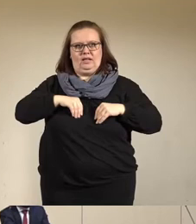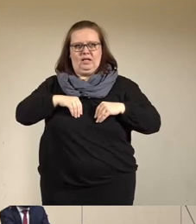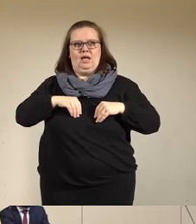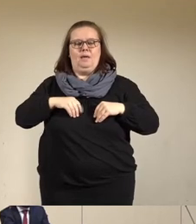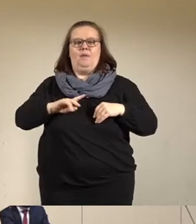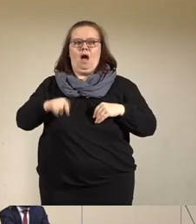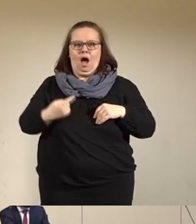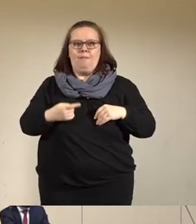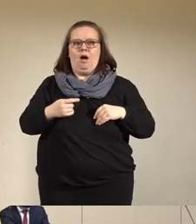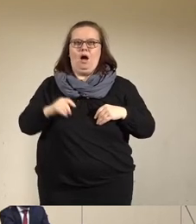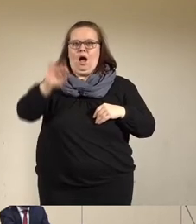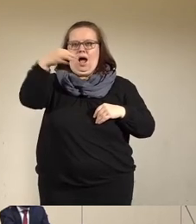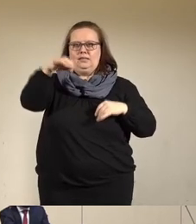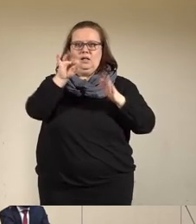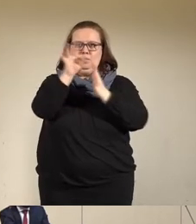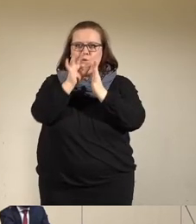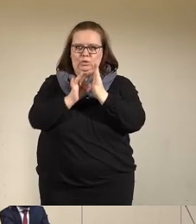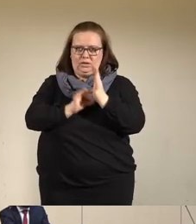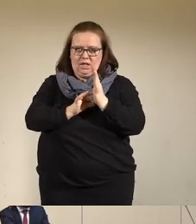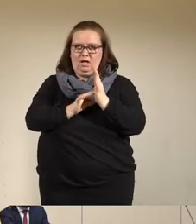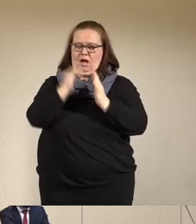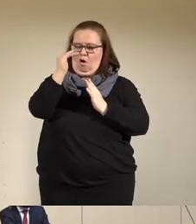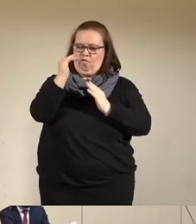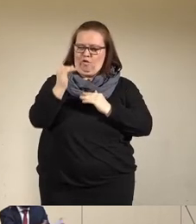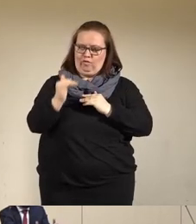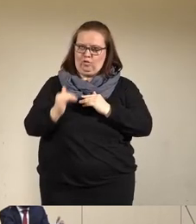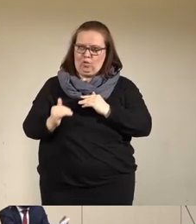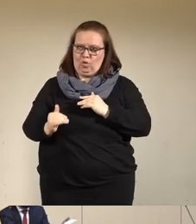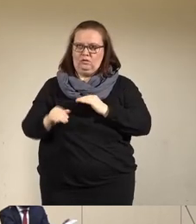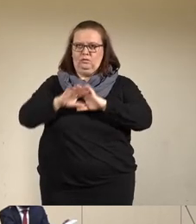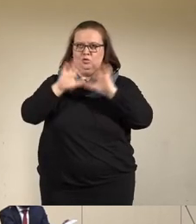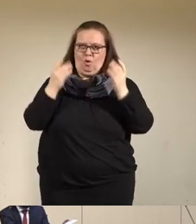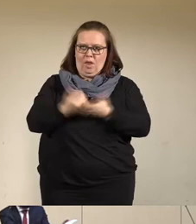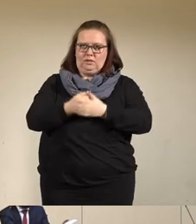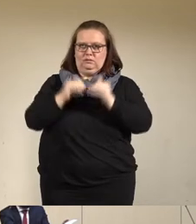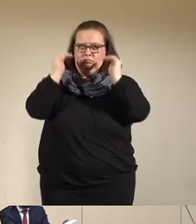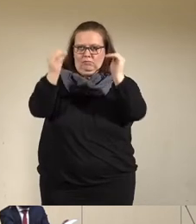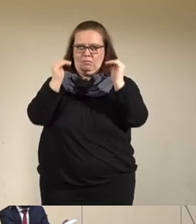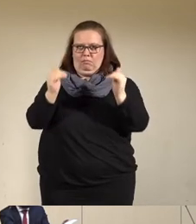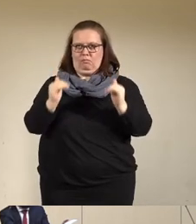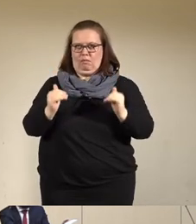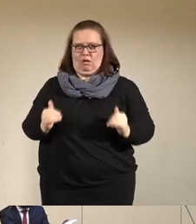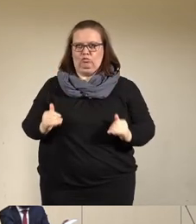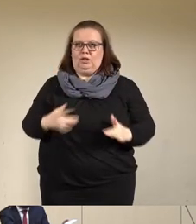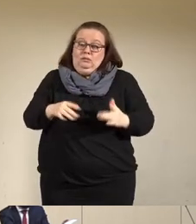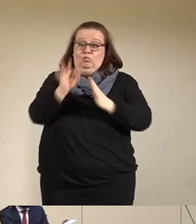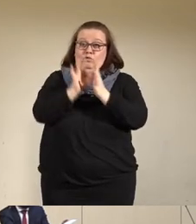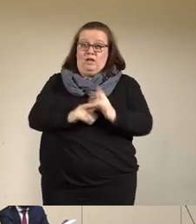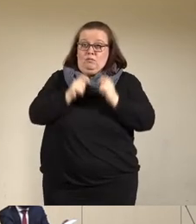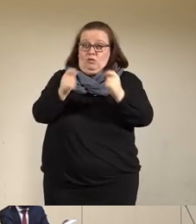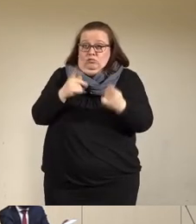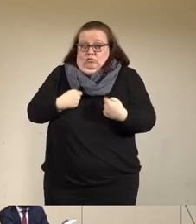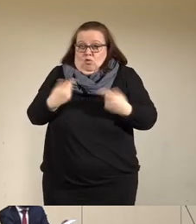sind die in Einzelpunkten aufgeführt, die Einwendungen, Komplexe, die gekommen sind. Und jetzt ist das nun mal punktweise beantragt, ich kann es nicht